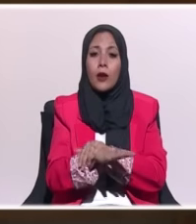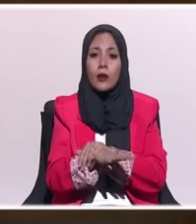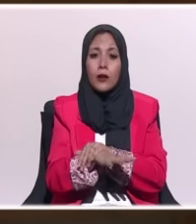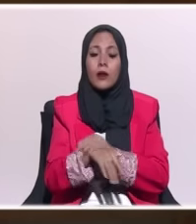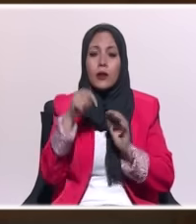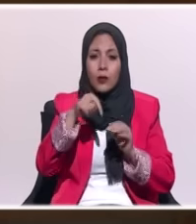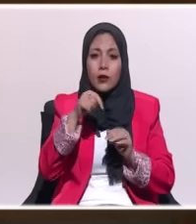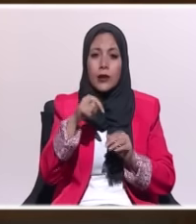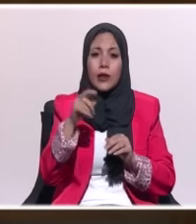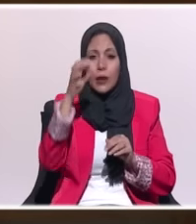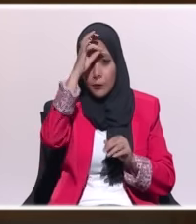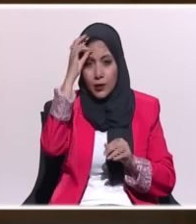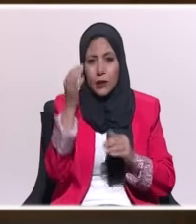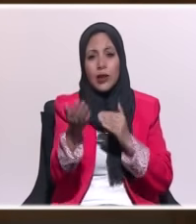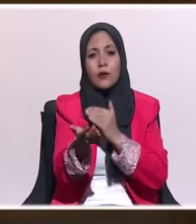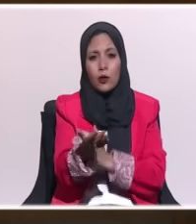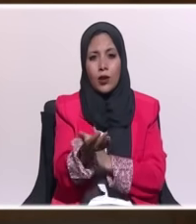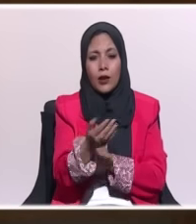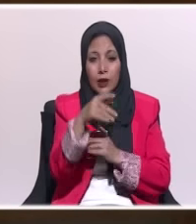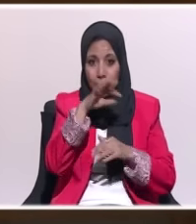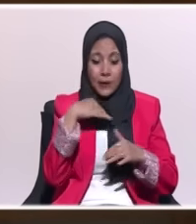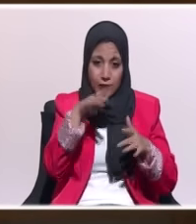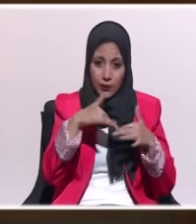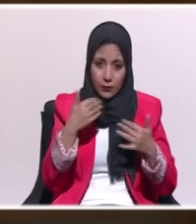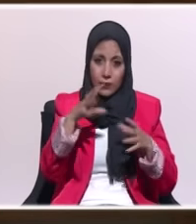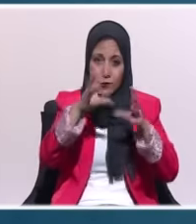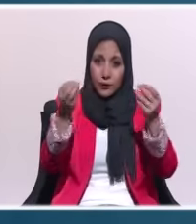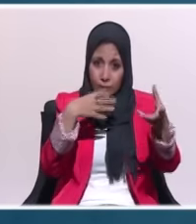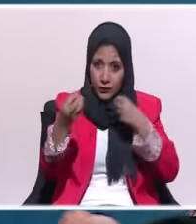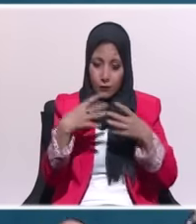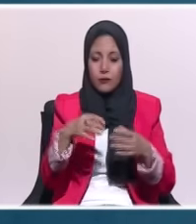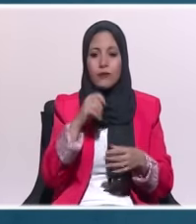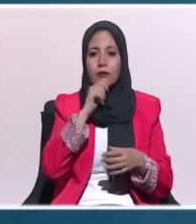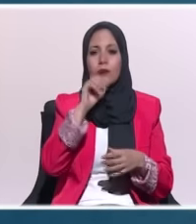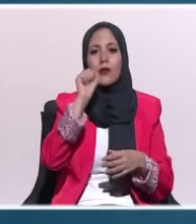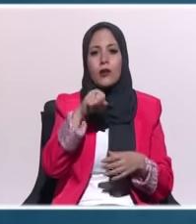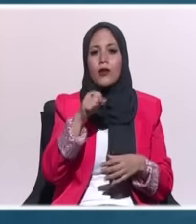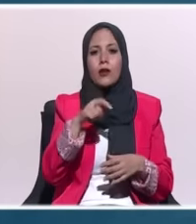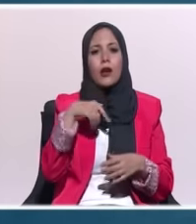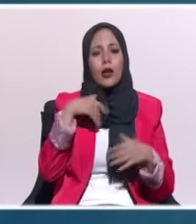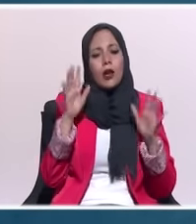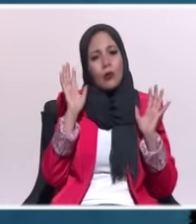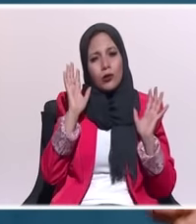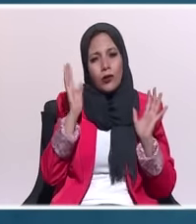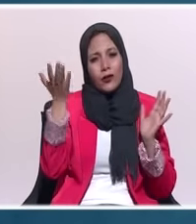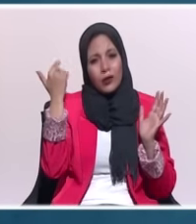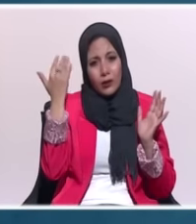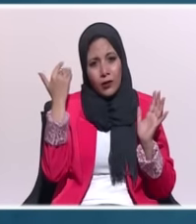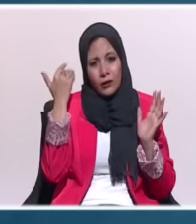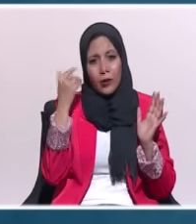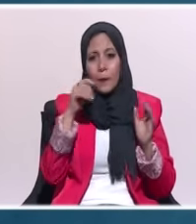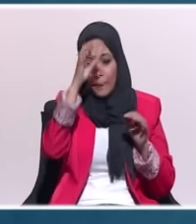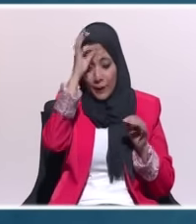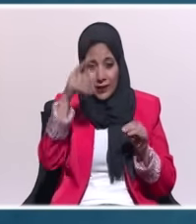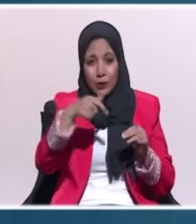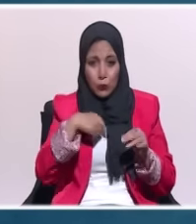اصبحت تورث فيك وتورث فيه. مظبوط؟ ايوه. انا ما عرفتش بقى ان التبني حرام الا في الاواخر لما الناس قالت